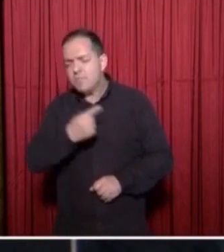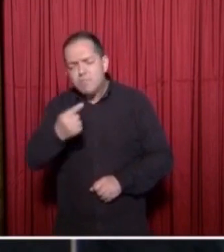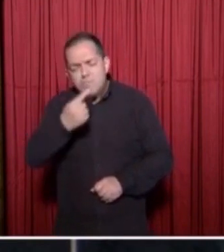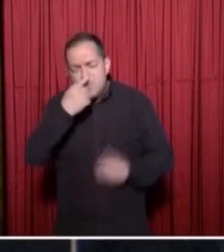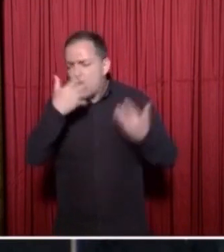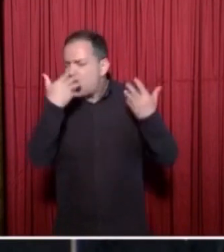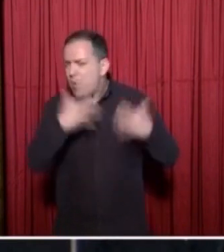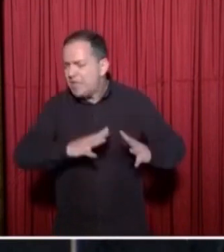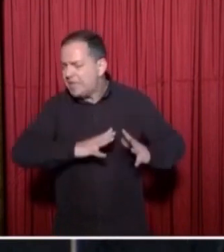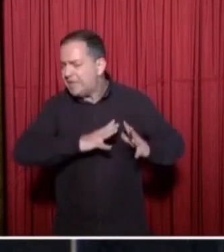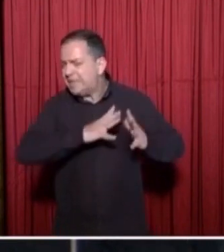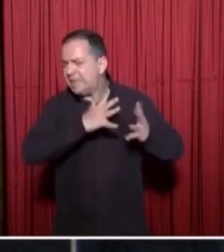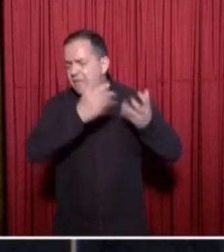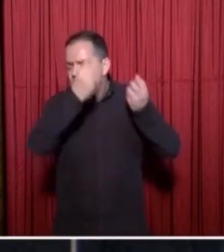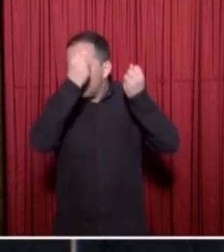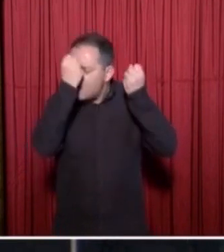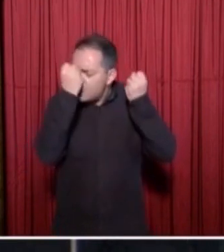δυσόδης και